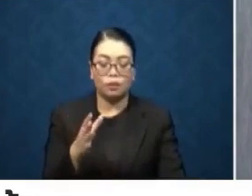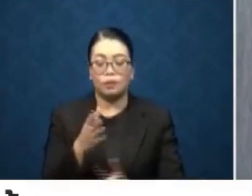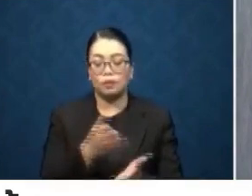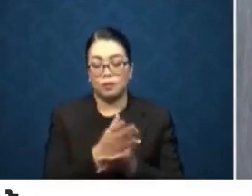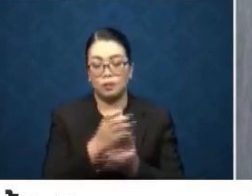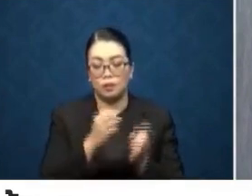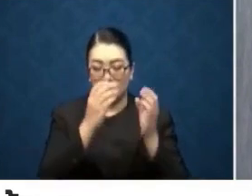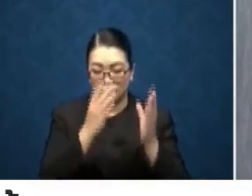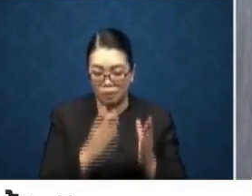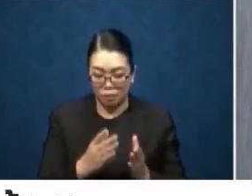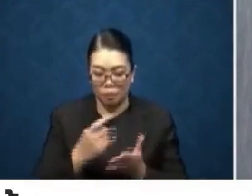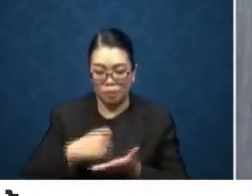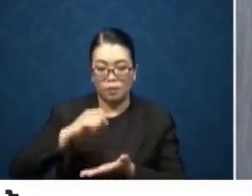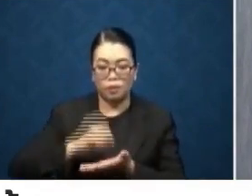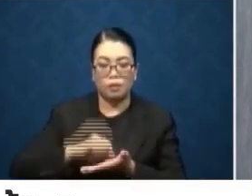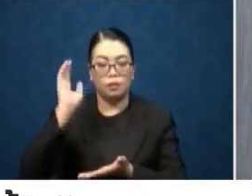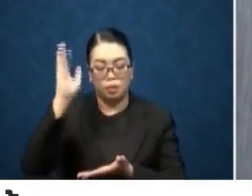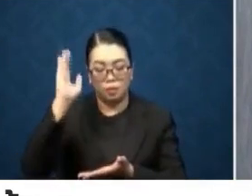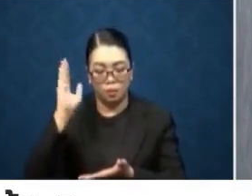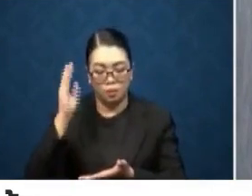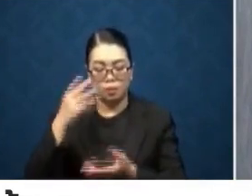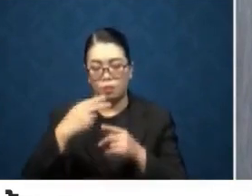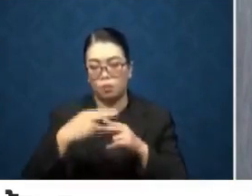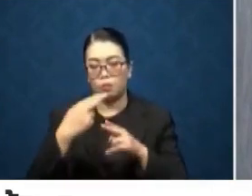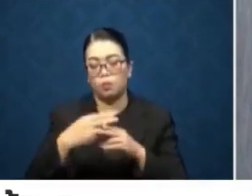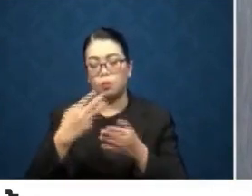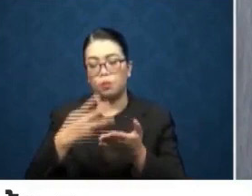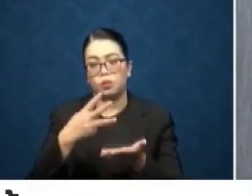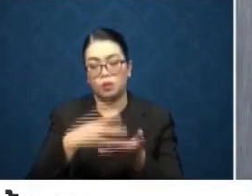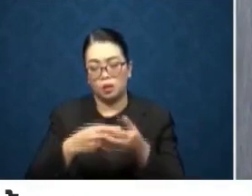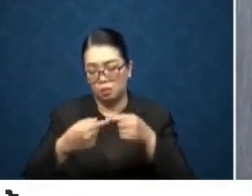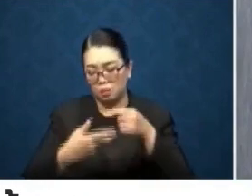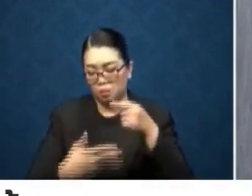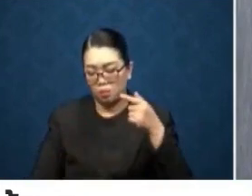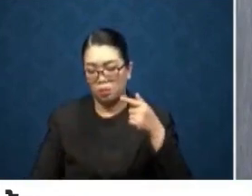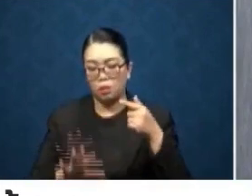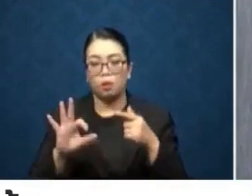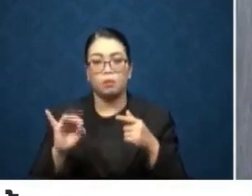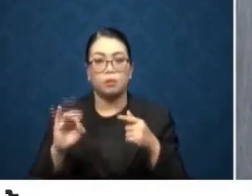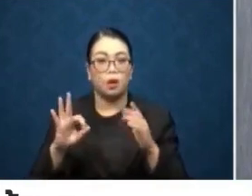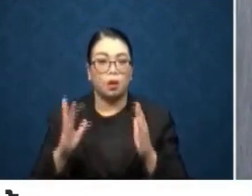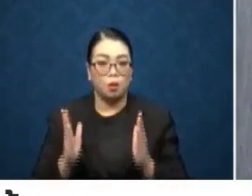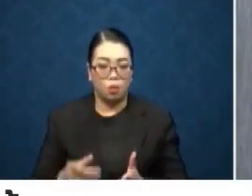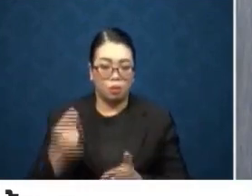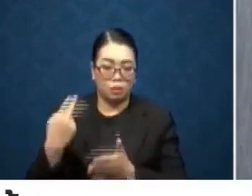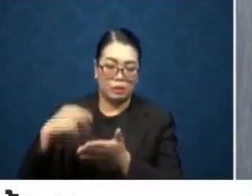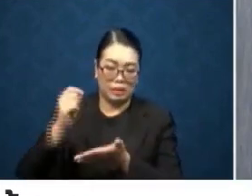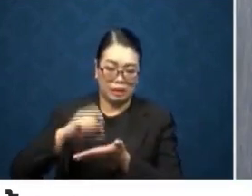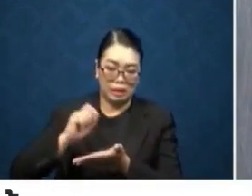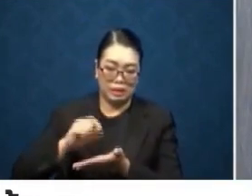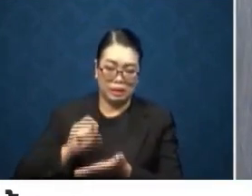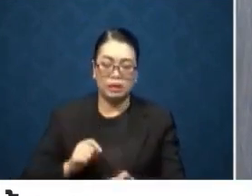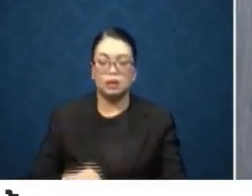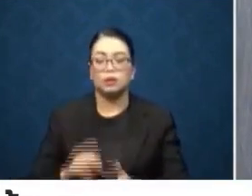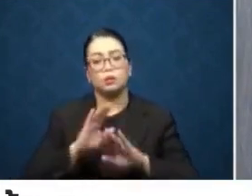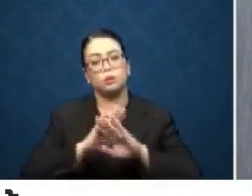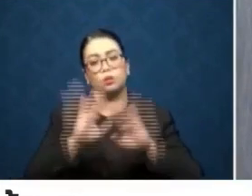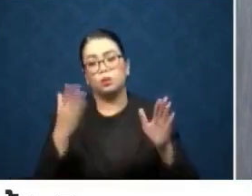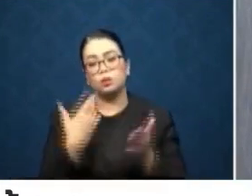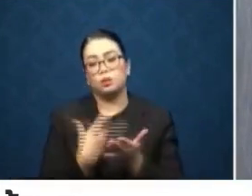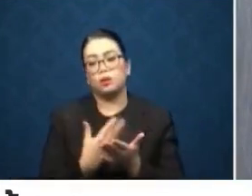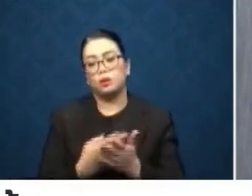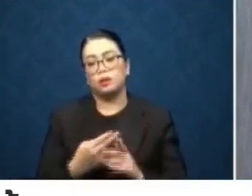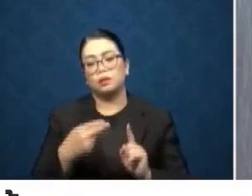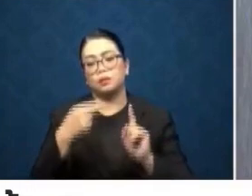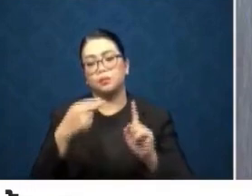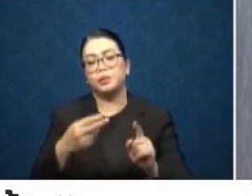นี้เหลือ 2.7,000เหรียญสหรัฐและบิคอยนั้นเชื่อว่าอยู่ในกลุ่มของนักฟอกเงินนะครับแต่ว่าอ้าอัน